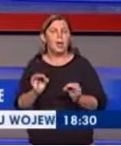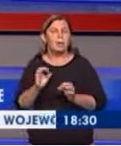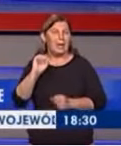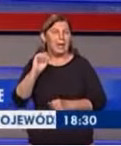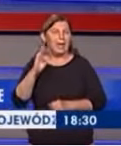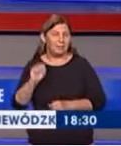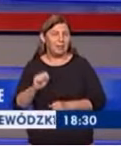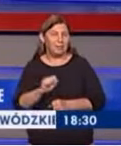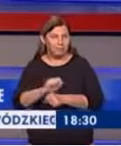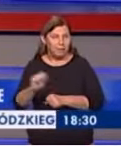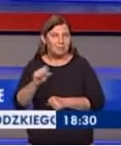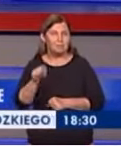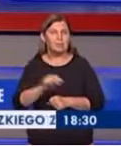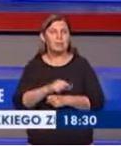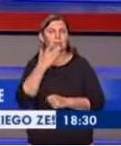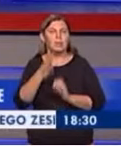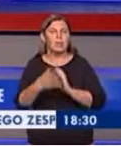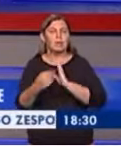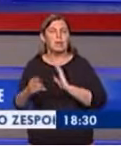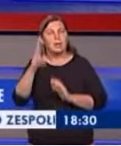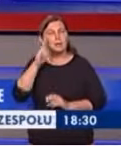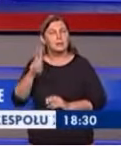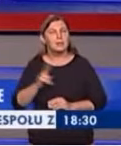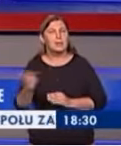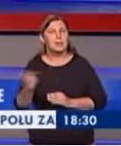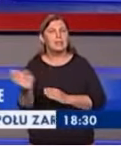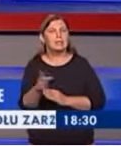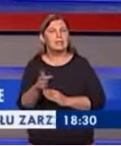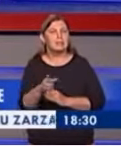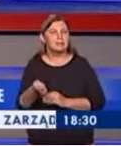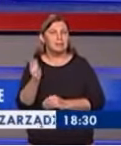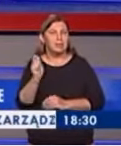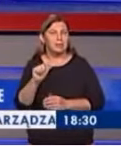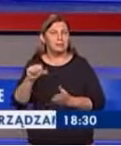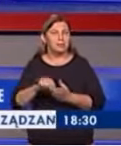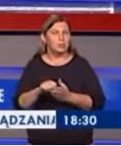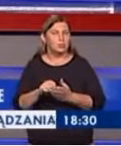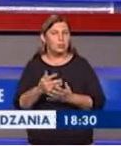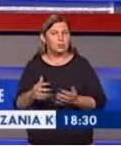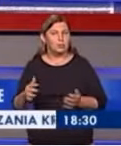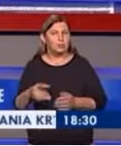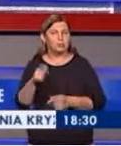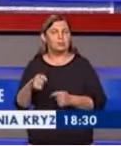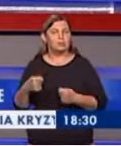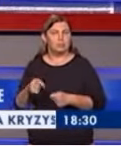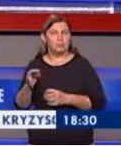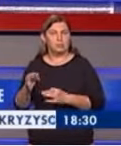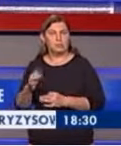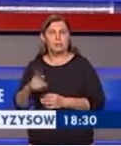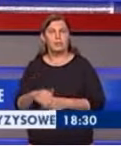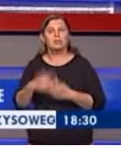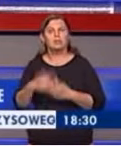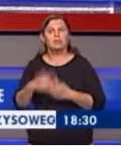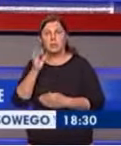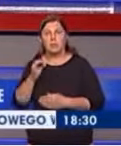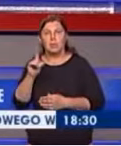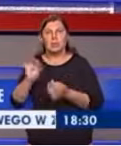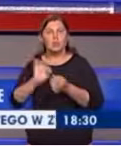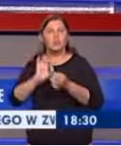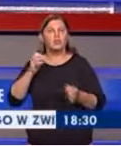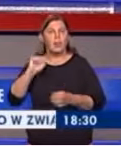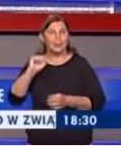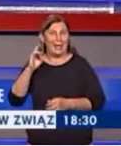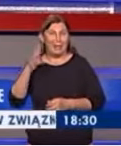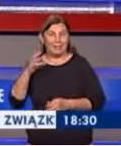alg potwierdziły wyniki badań ekspertów z Instytutu Rybactwa Śródlądowego. W Szczecinie jest Dominika Choroszko. Dzień dobry, Dominiko. Czy złote